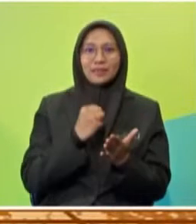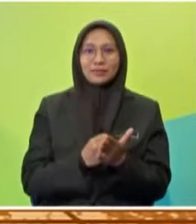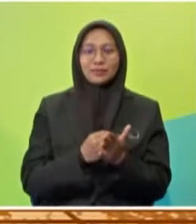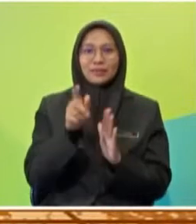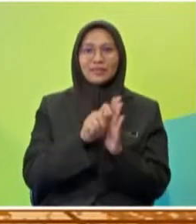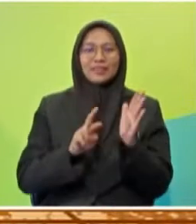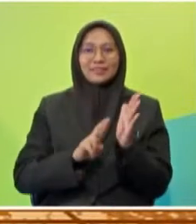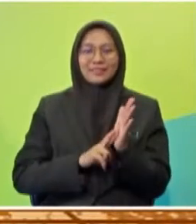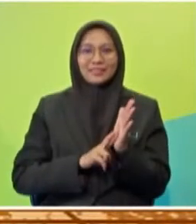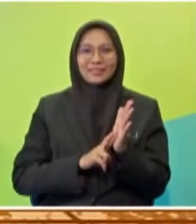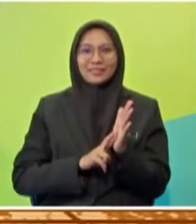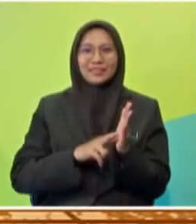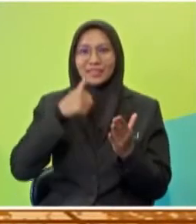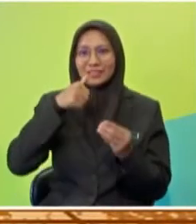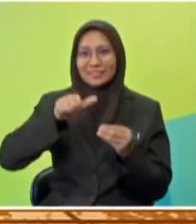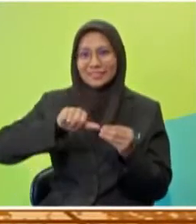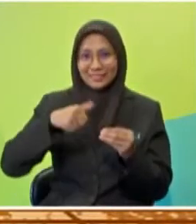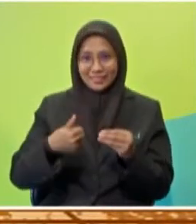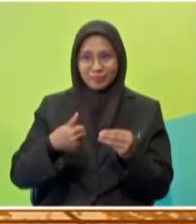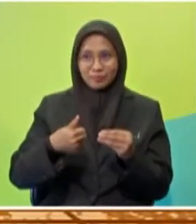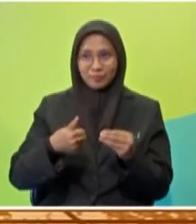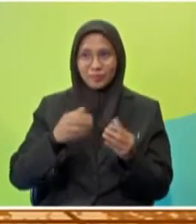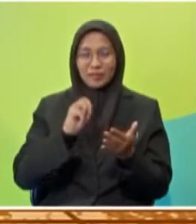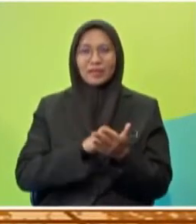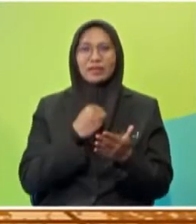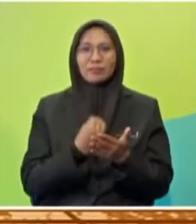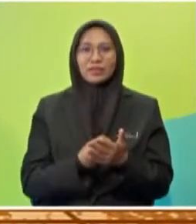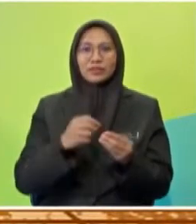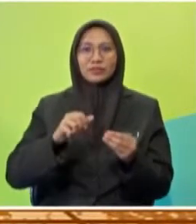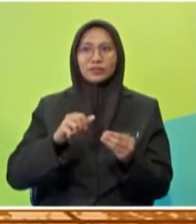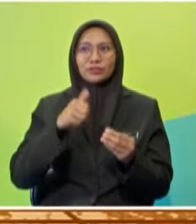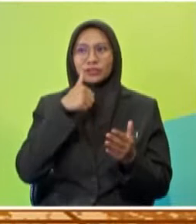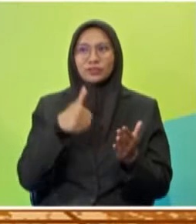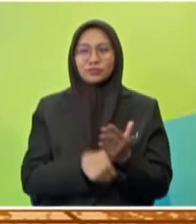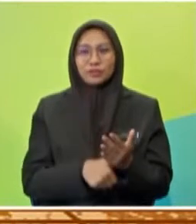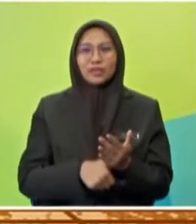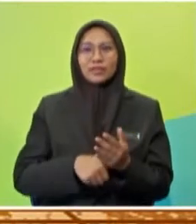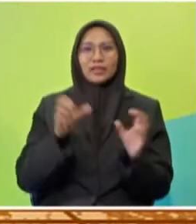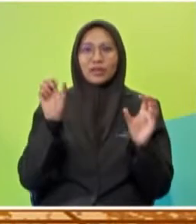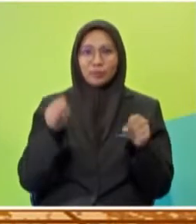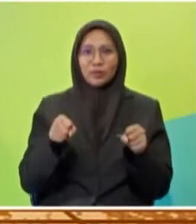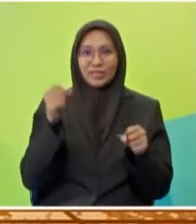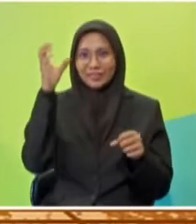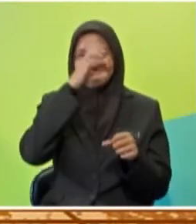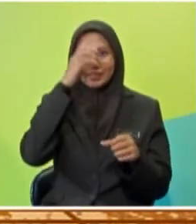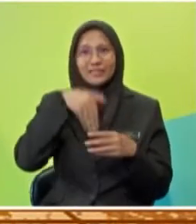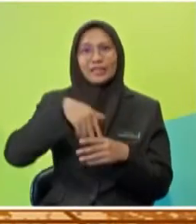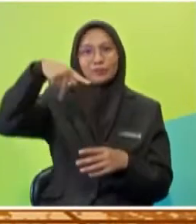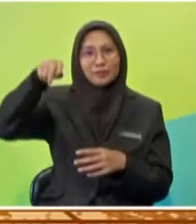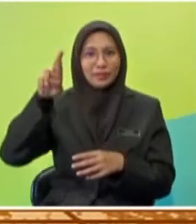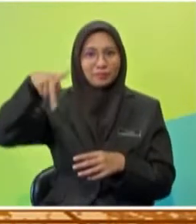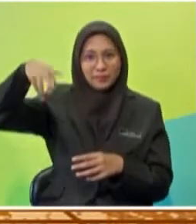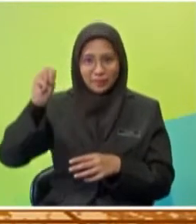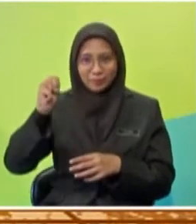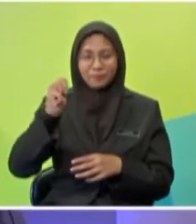teks pengajian majelis psycho-pass surat boleh dikenal pasti dengan membaca yang di laman sesawang via PM atau kamus dewan